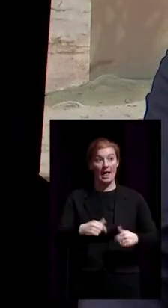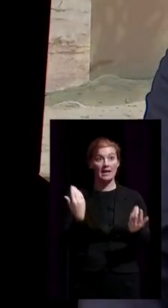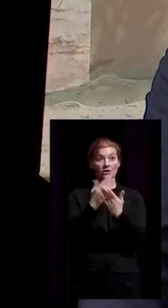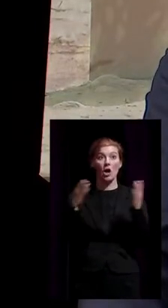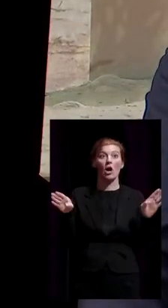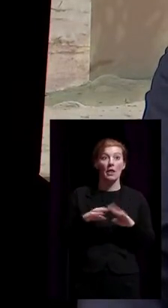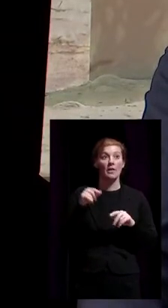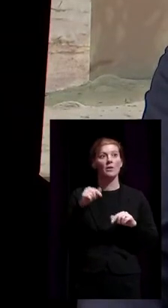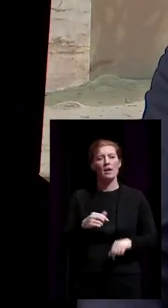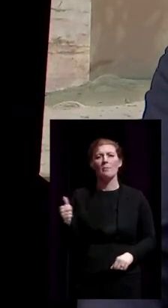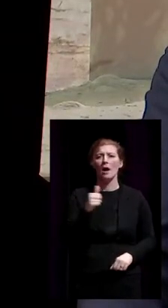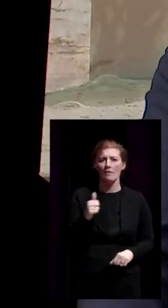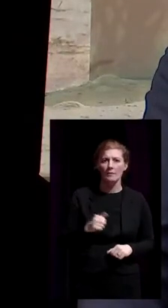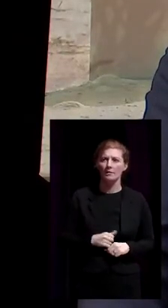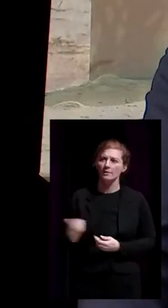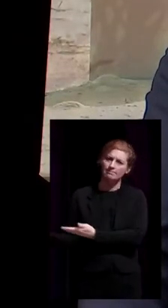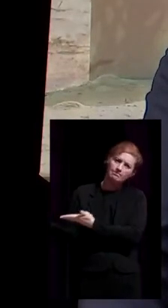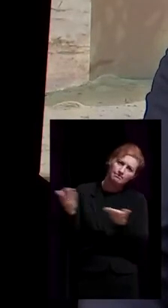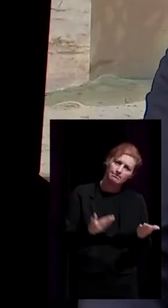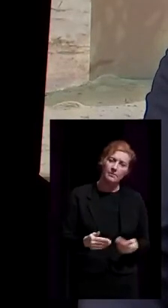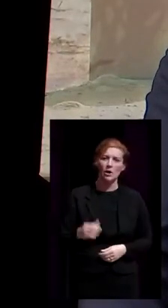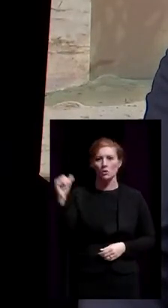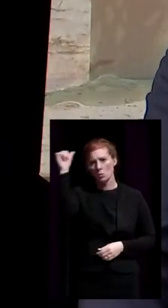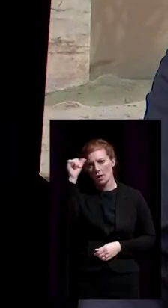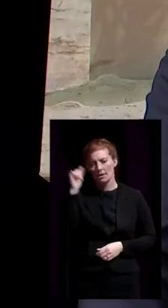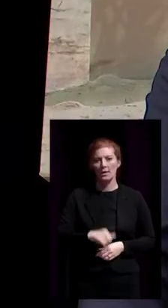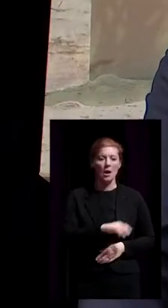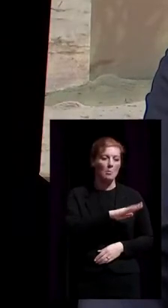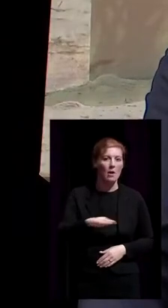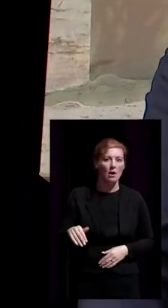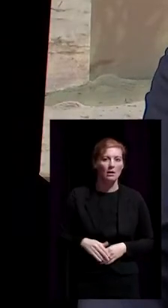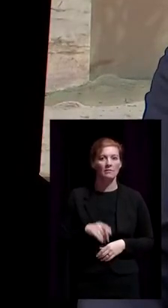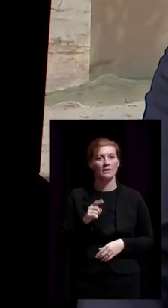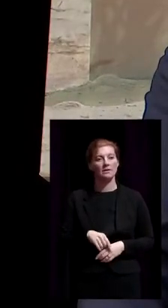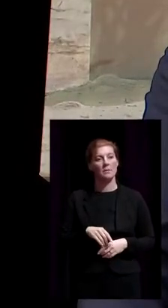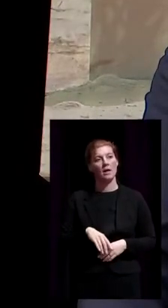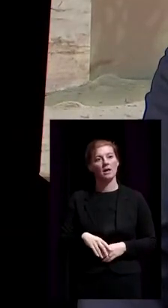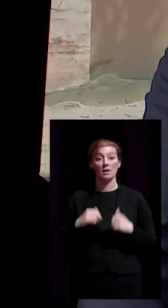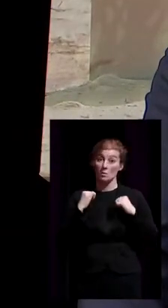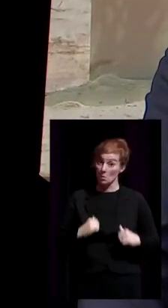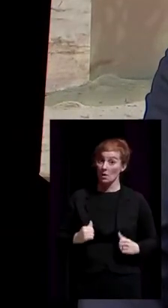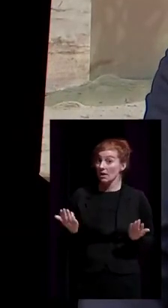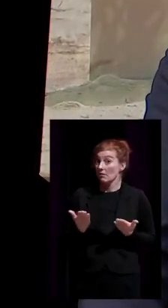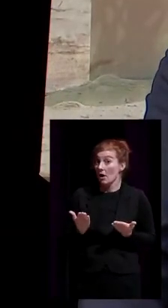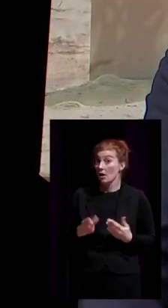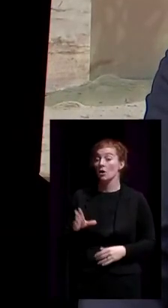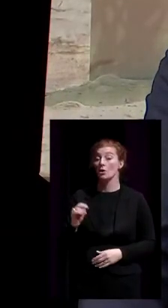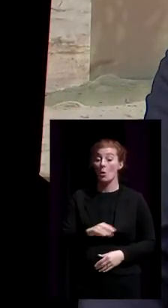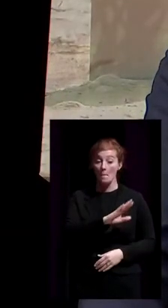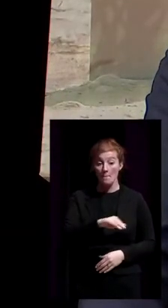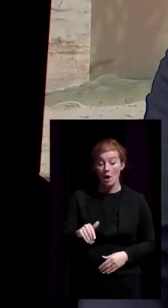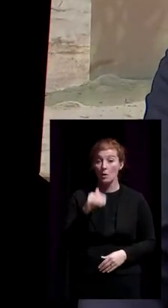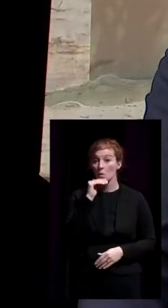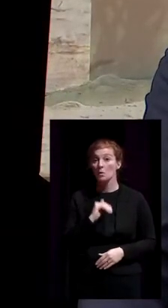till att få barnen med och studenterna med för det som ju är tråkigt, det är ju att barn och